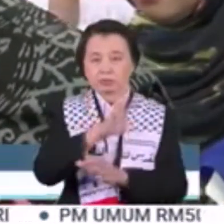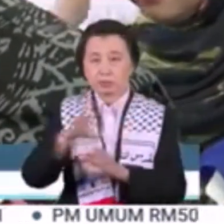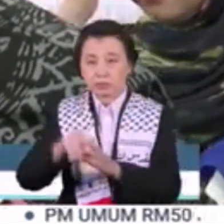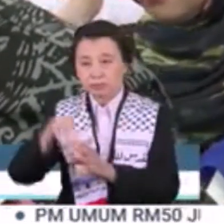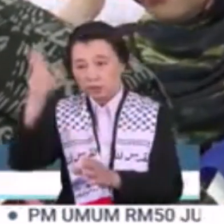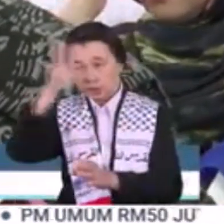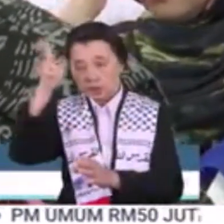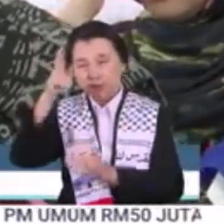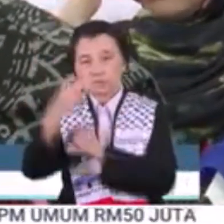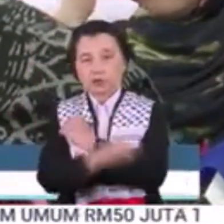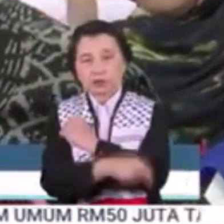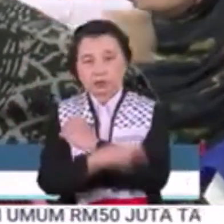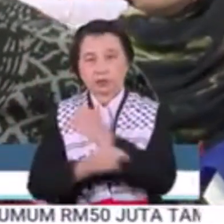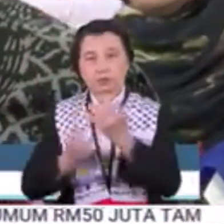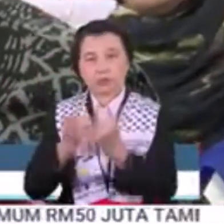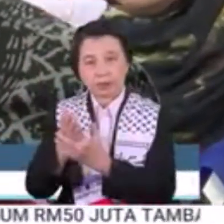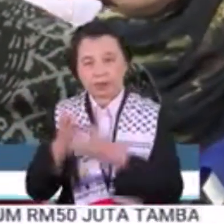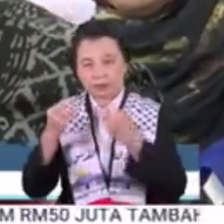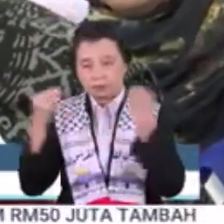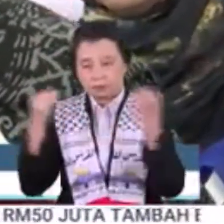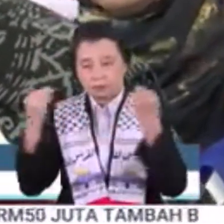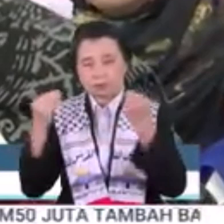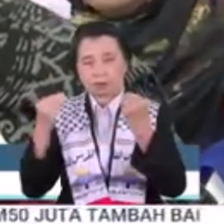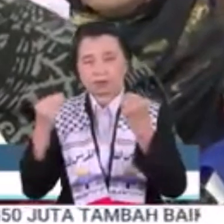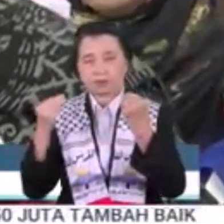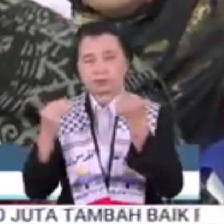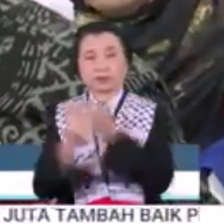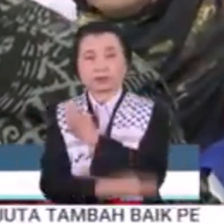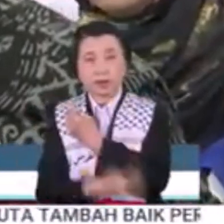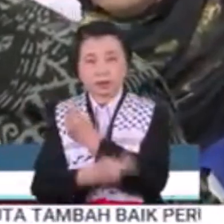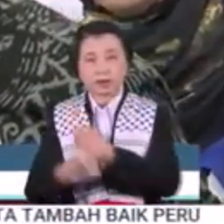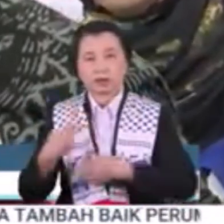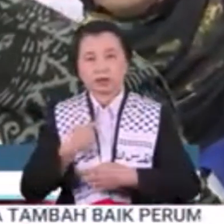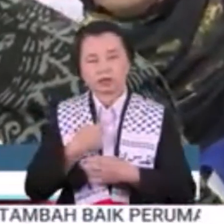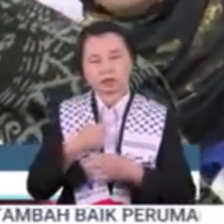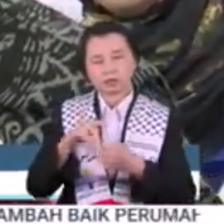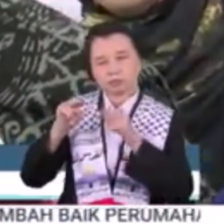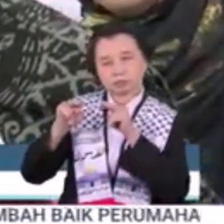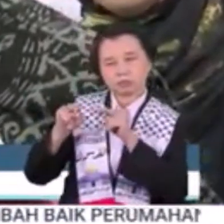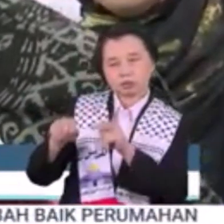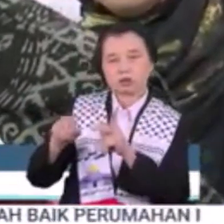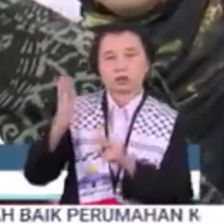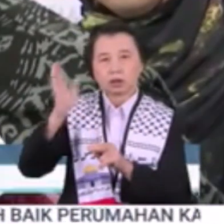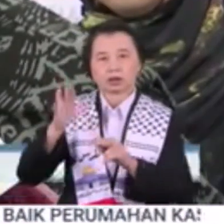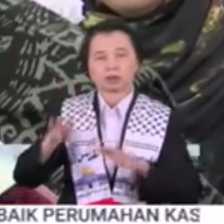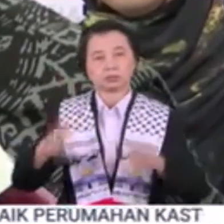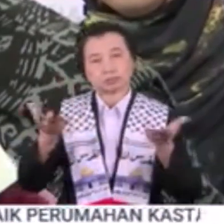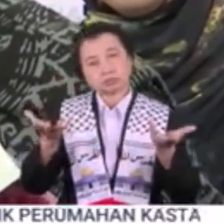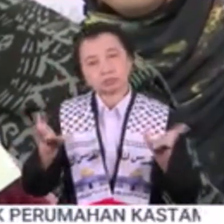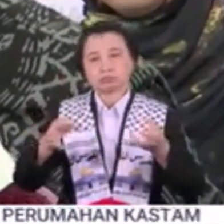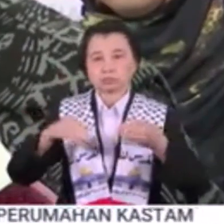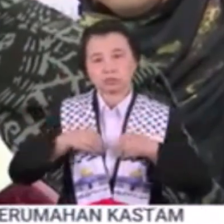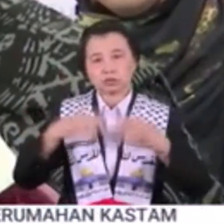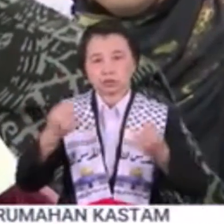kerajaan negeri melalui Majlis Air Negara. Dan kita meneliti dan akan menerima